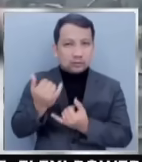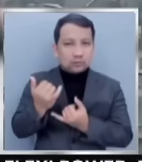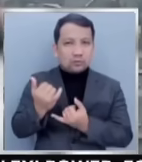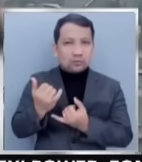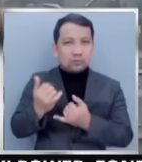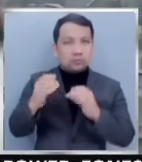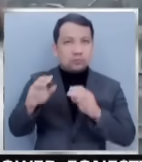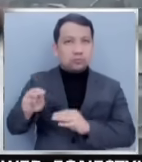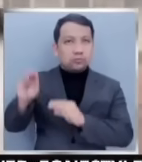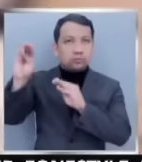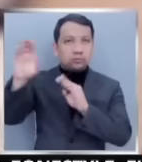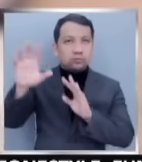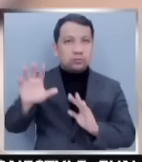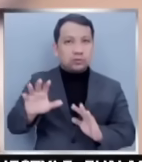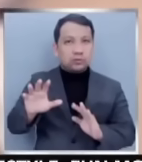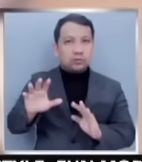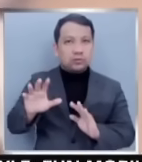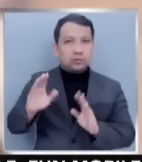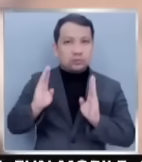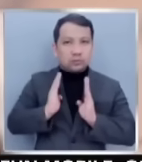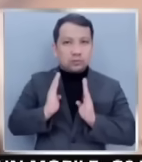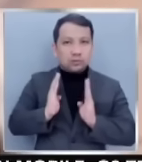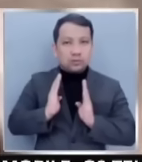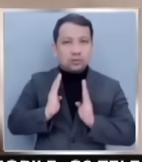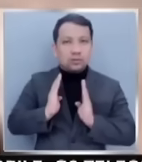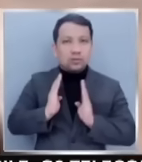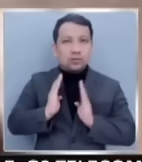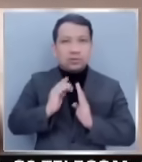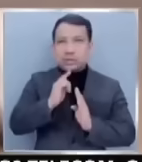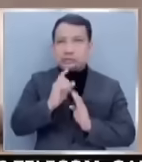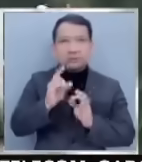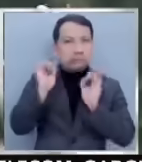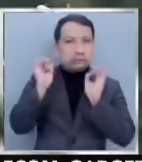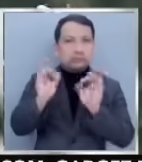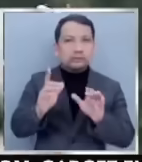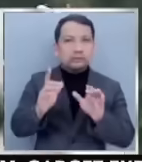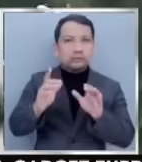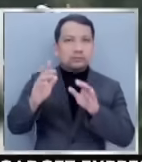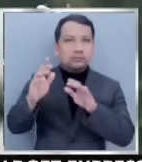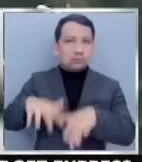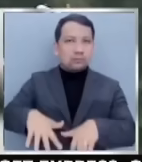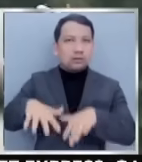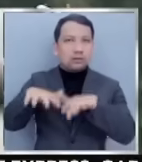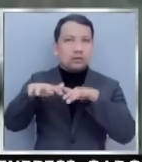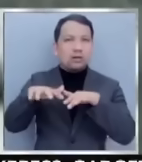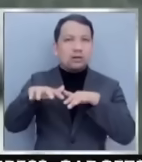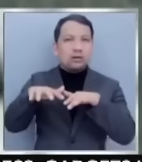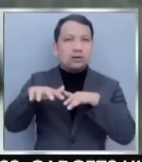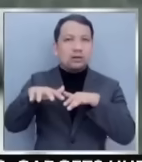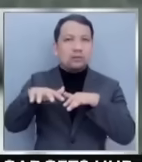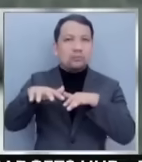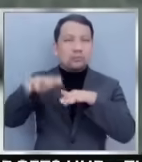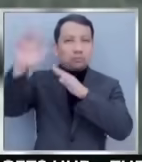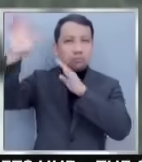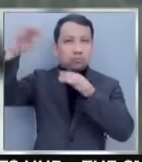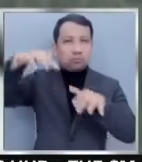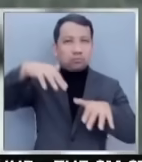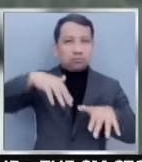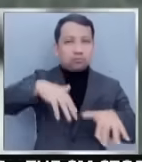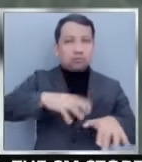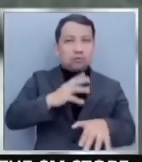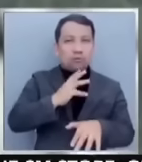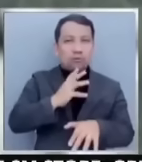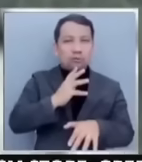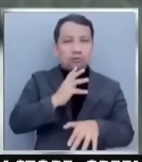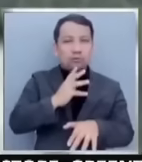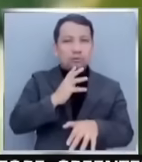kabundukan ang lungsod ng Baguio, hindi ito nakaligtas sa mga pagbaha. Ang ibinagsak kasing ulan ng Bagyong Egay sa Baguio sa